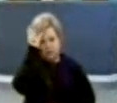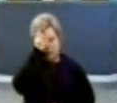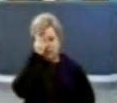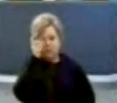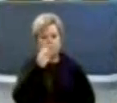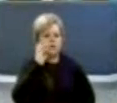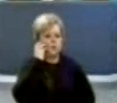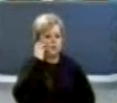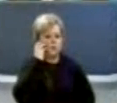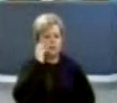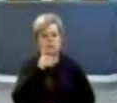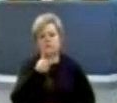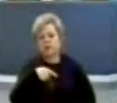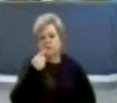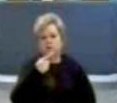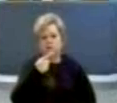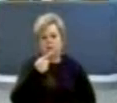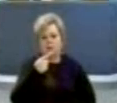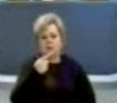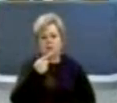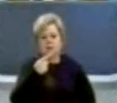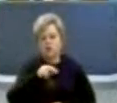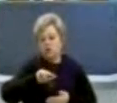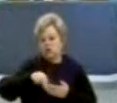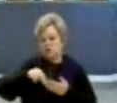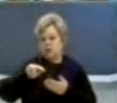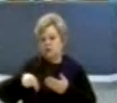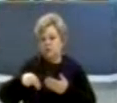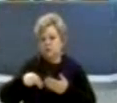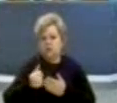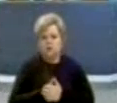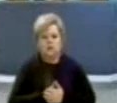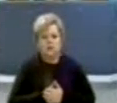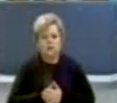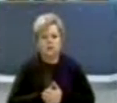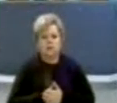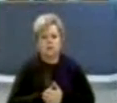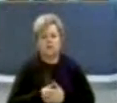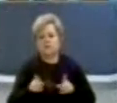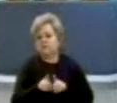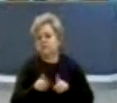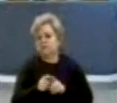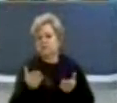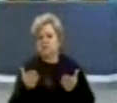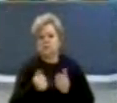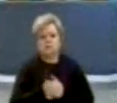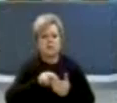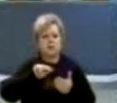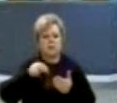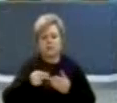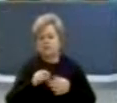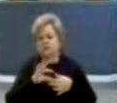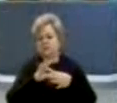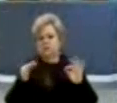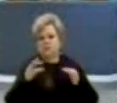Serbisë në Bruksel, në të cilin ka ardhur me ose është nënshkruar ose parafuar, varësisht se si ka ndodhur aty, një marrëveshje e shkruar,